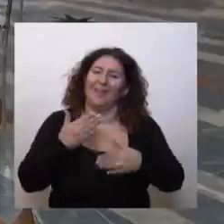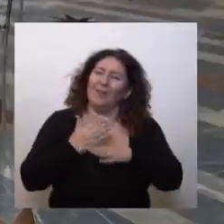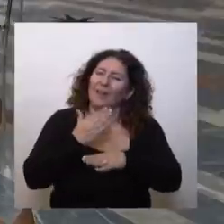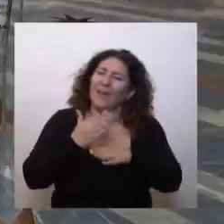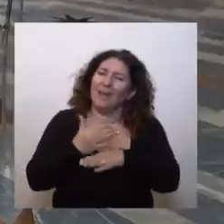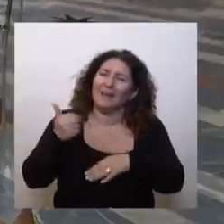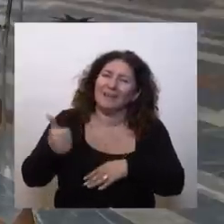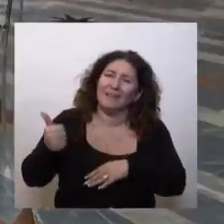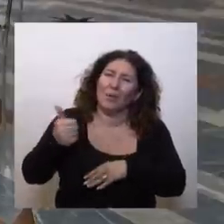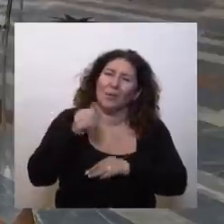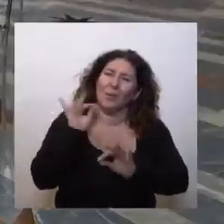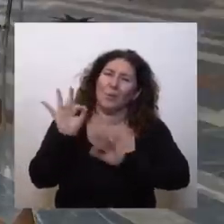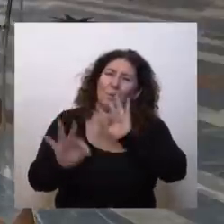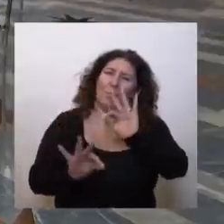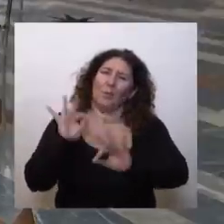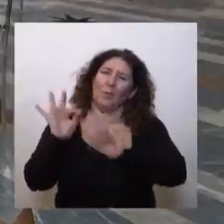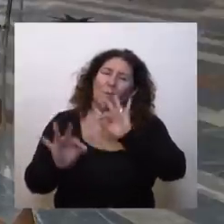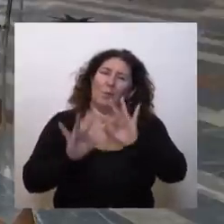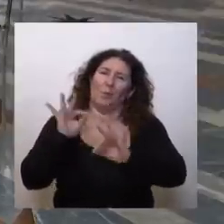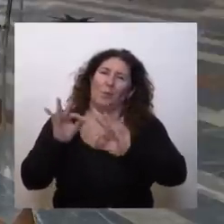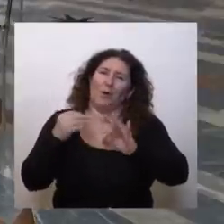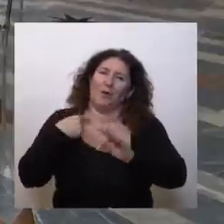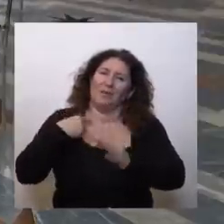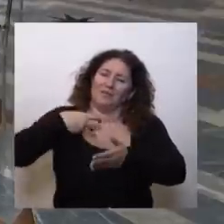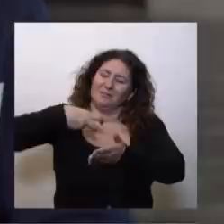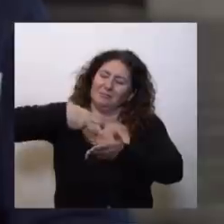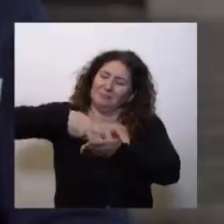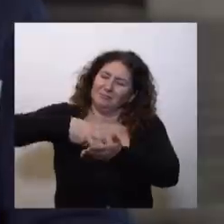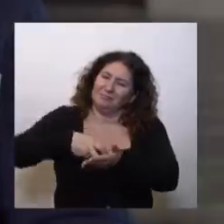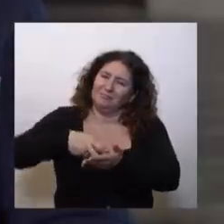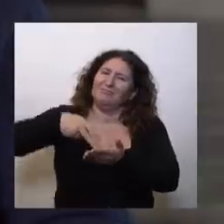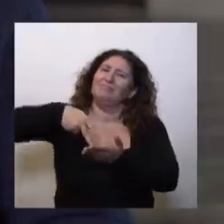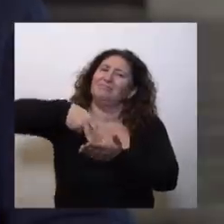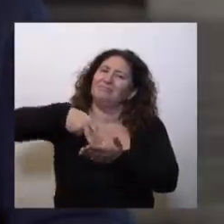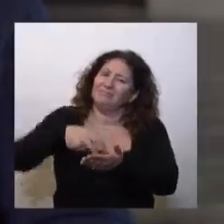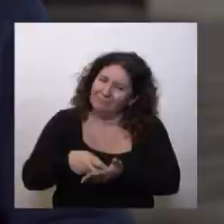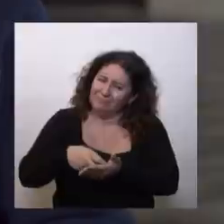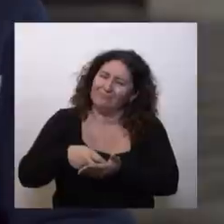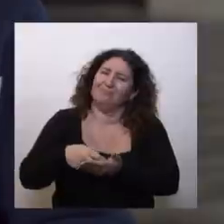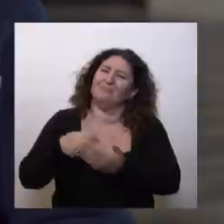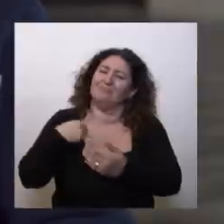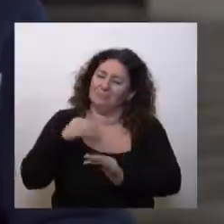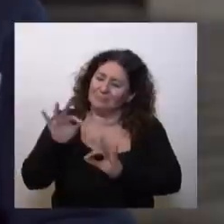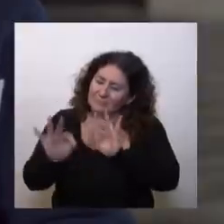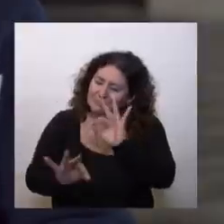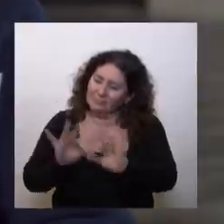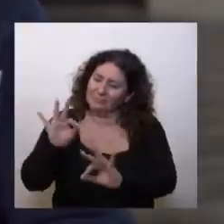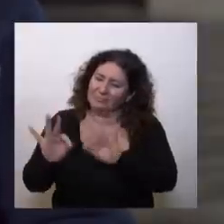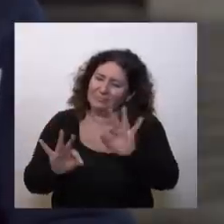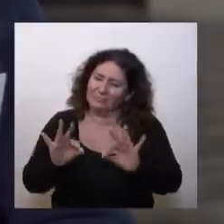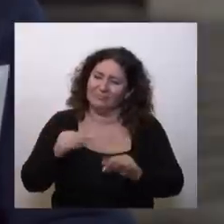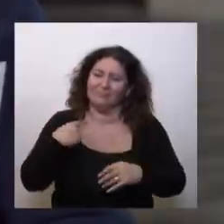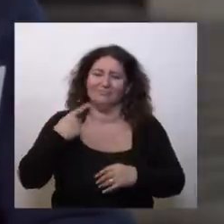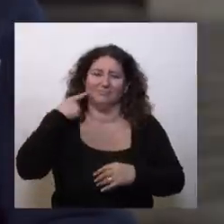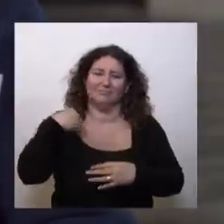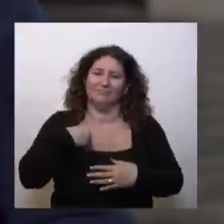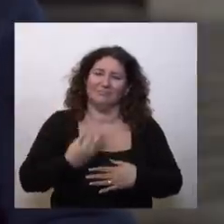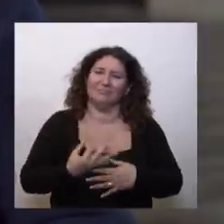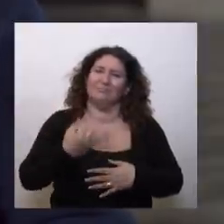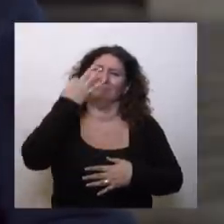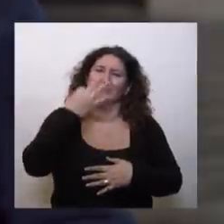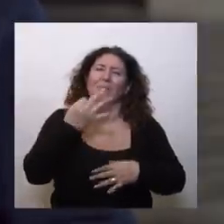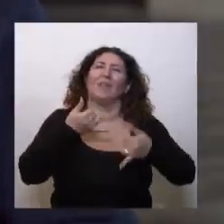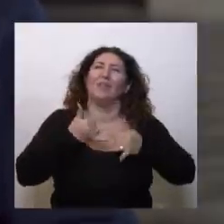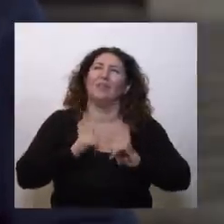ferite. Nel chinarmi su ciascuno di loro, ho ritrovato il senso del mio essere figlio dell'unico